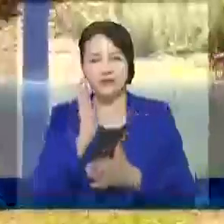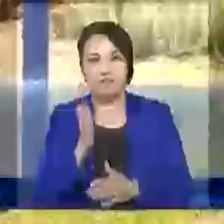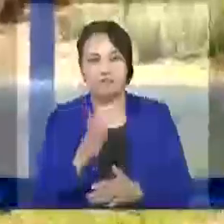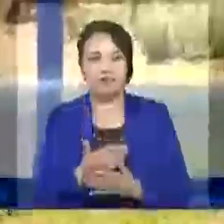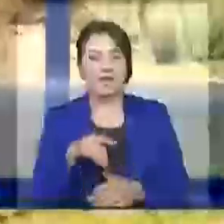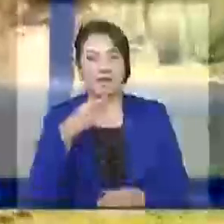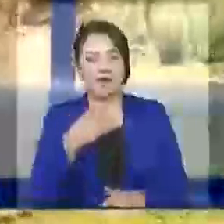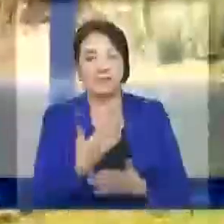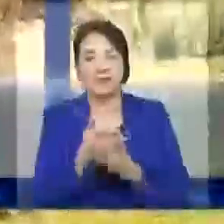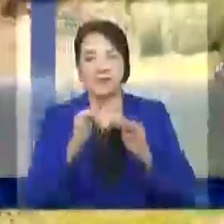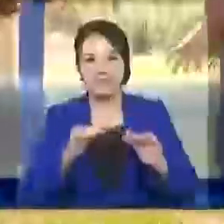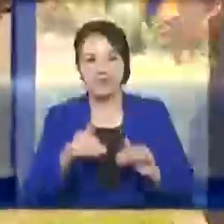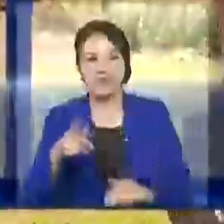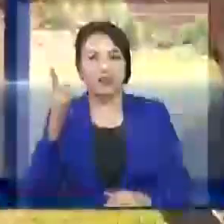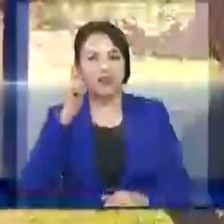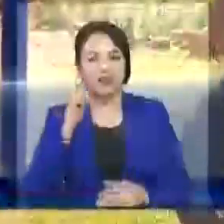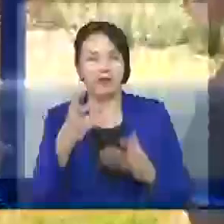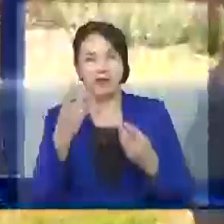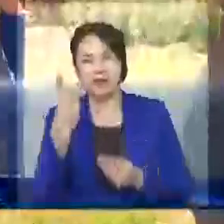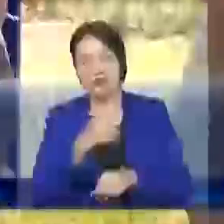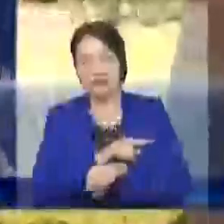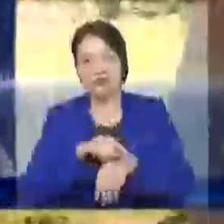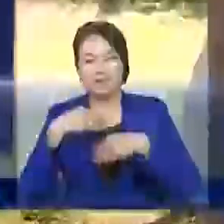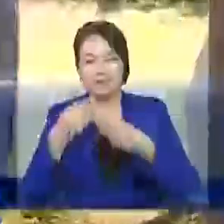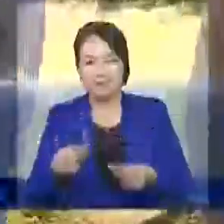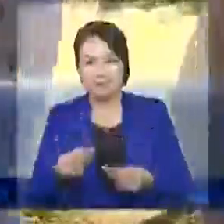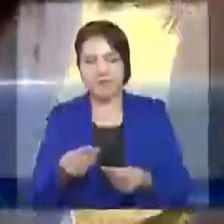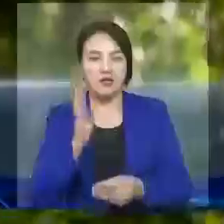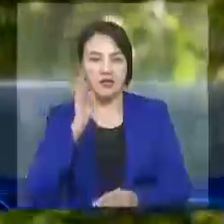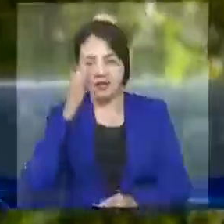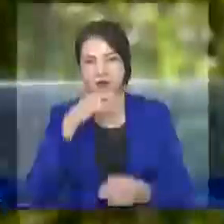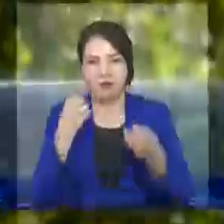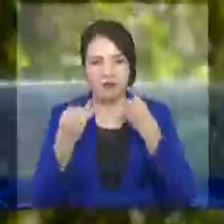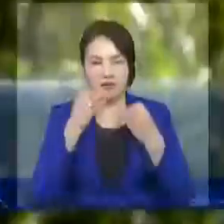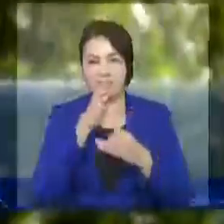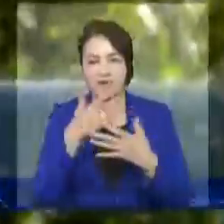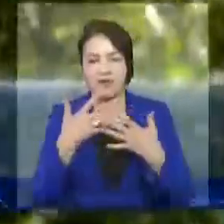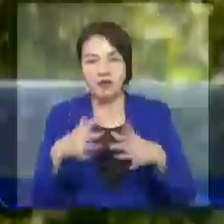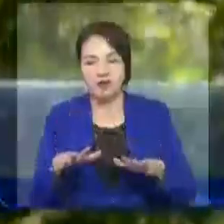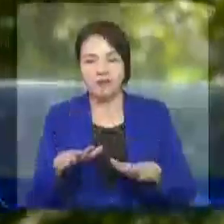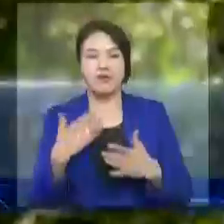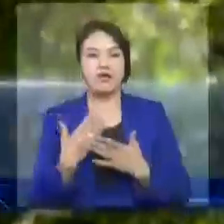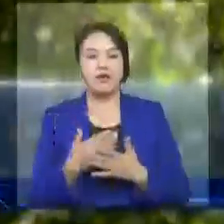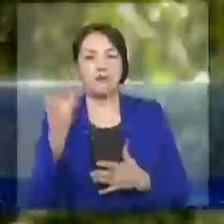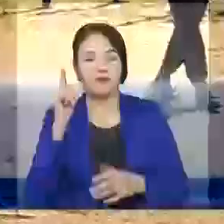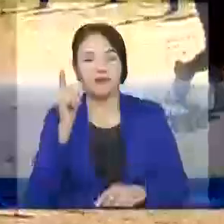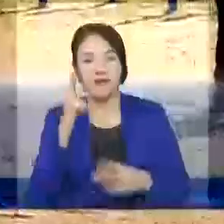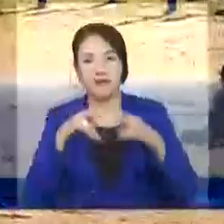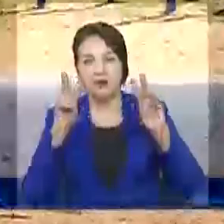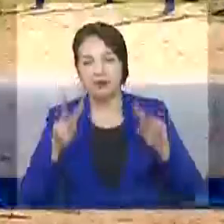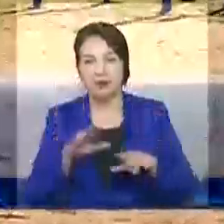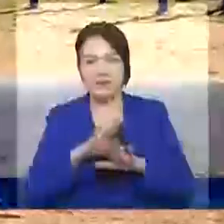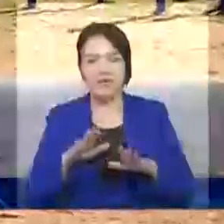Айтып өтетін жайт, балаларға телефон күніне тек 2 сағатқа беріледі. Бұл ата-аналармен сөйлесетін уақыт. Оқушылар үнемі лагер аумағында